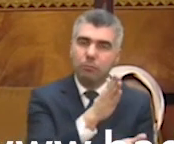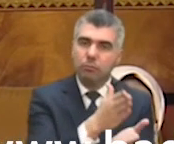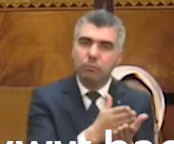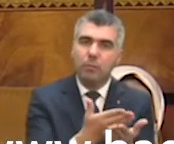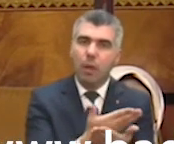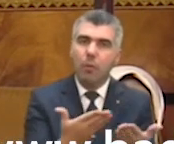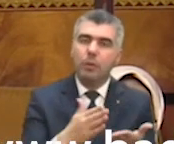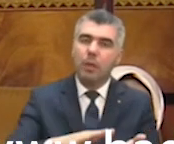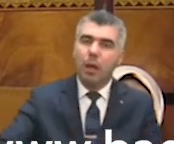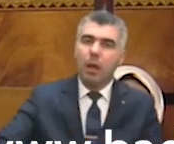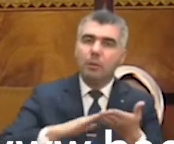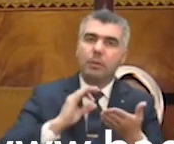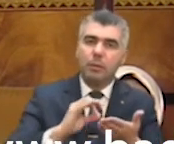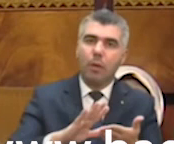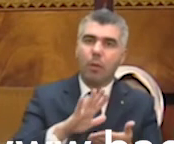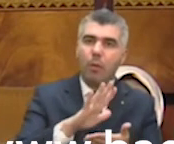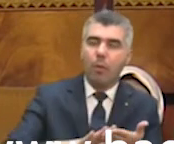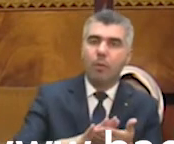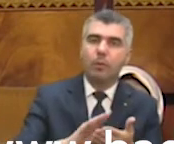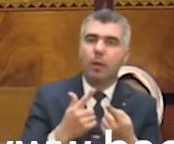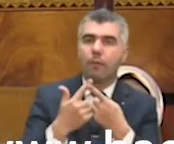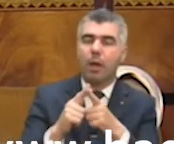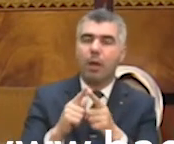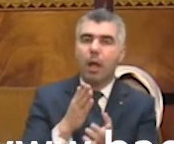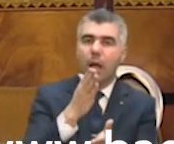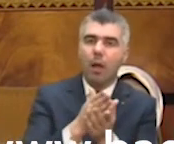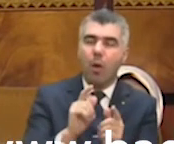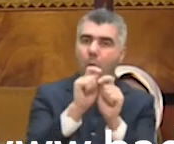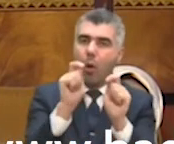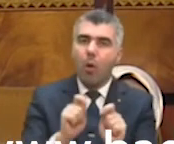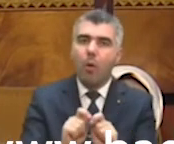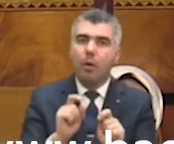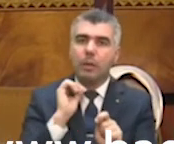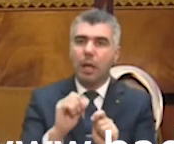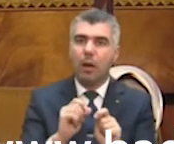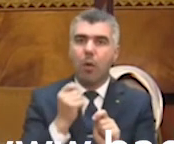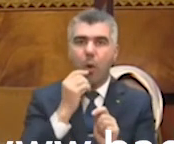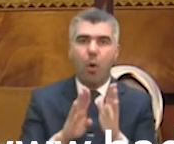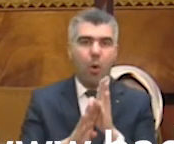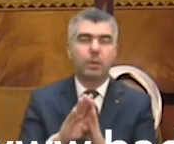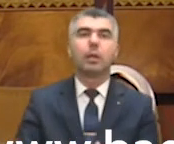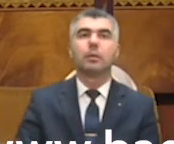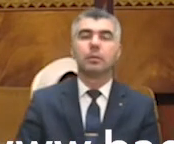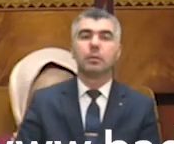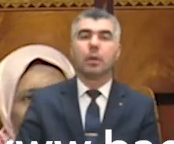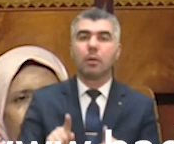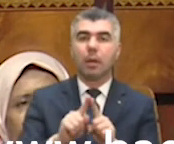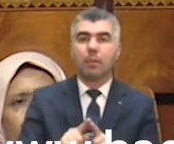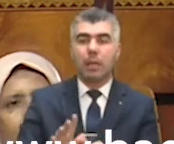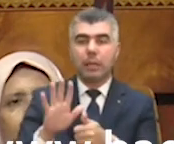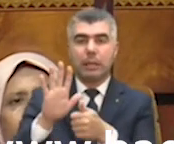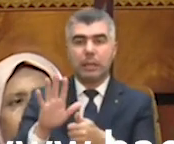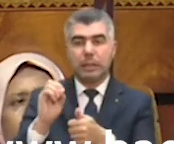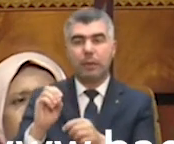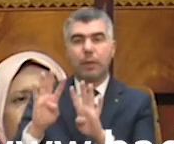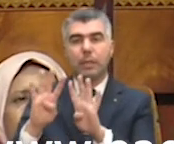ودعامة كبرى لتحصيل المكتسبات المحققة في مجال الحقوق والحريات الأساسية. لذلك نصت المادة السادسة من قانون رقم